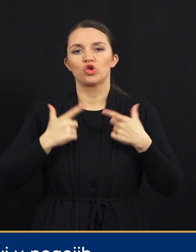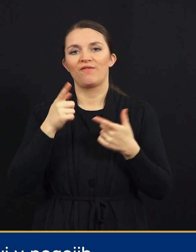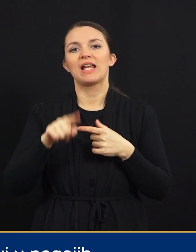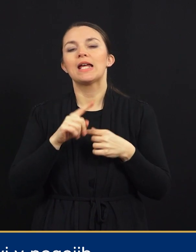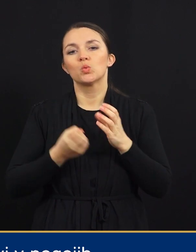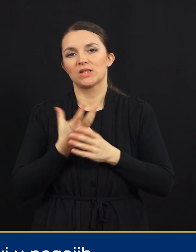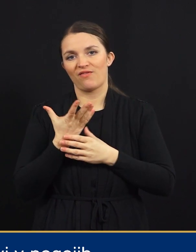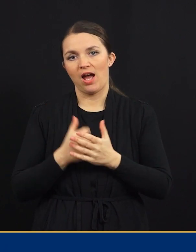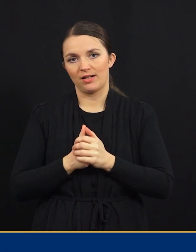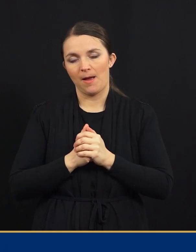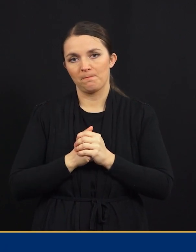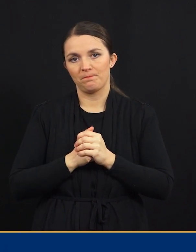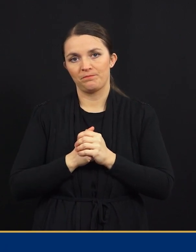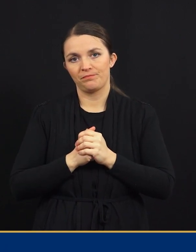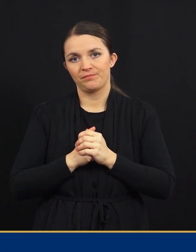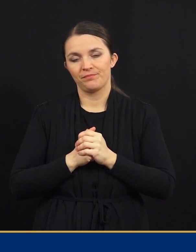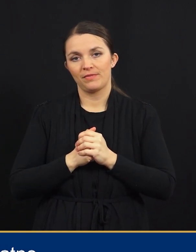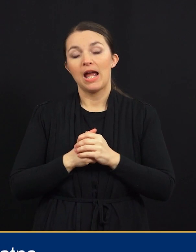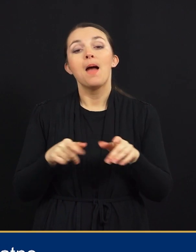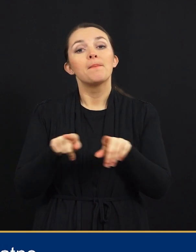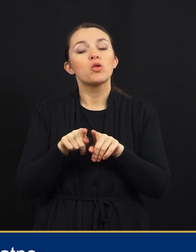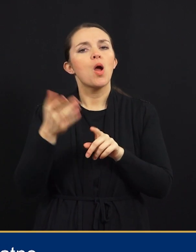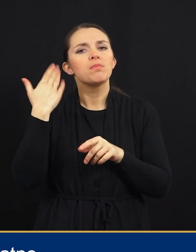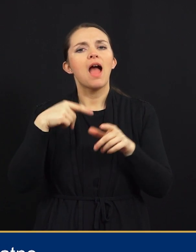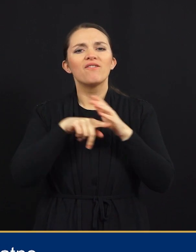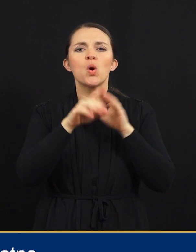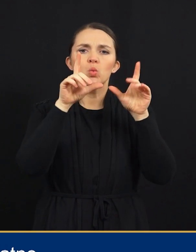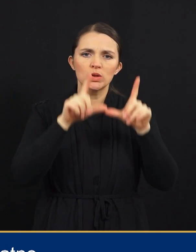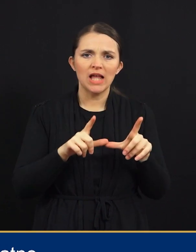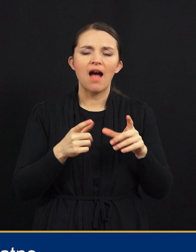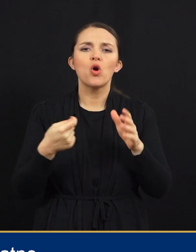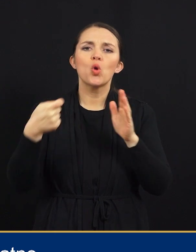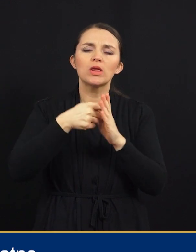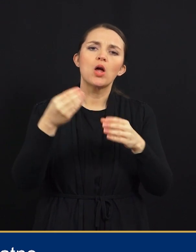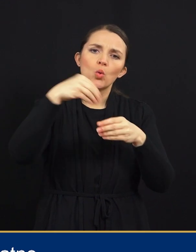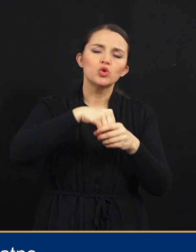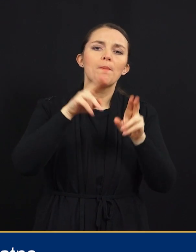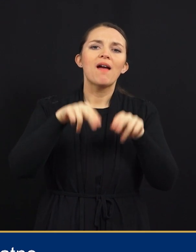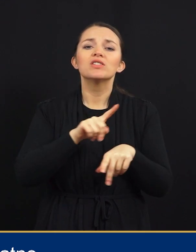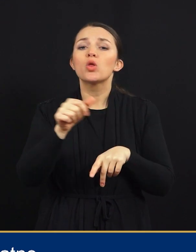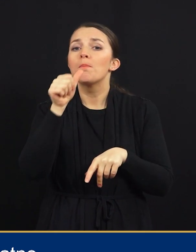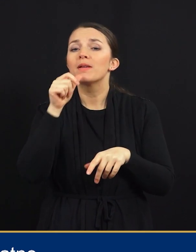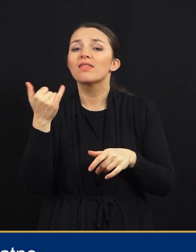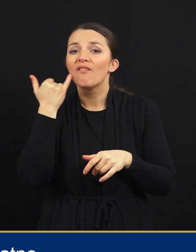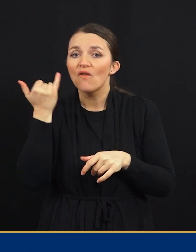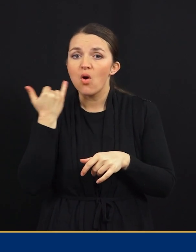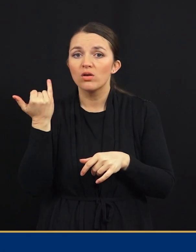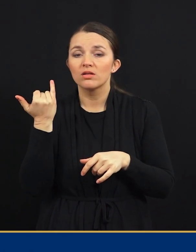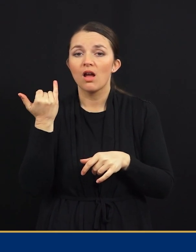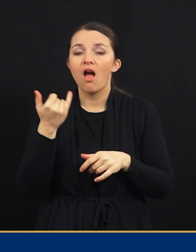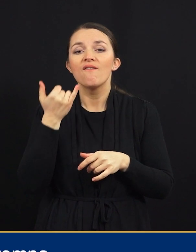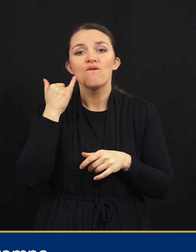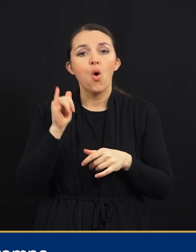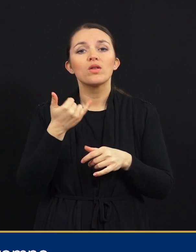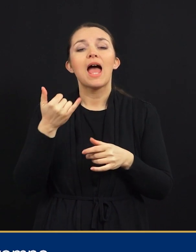in ustvarja. Prav tako je bila v ustavo dodatno vključena pravica do pitne vode.